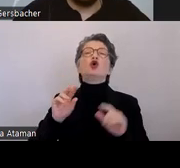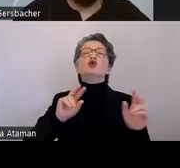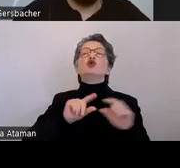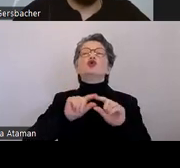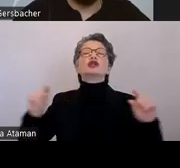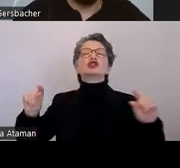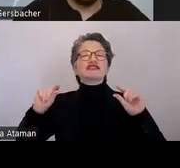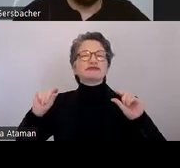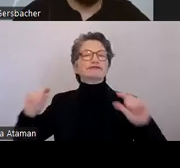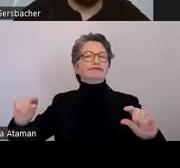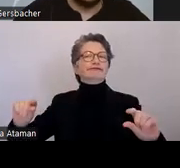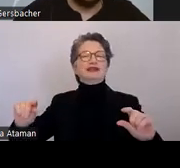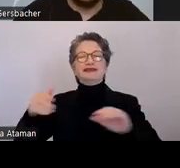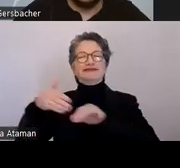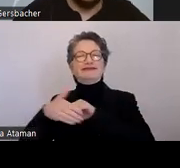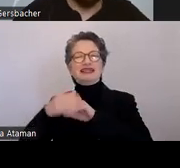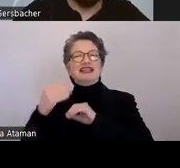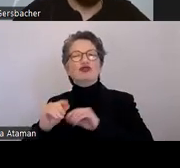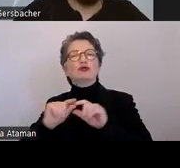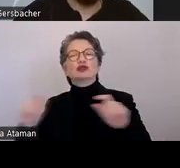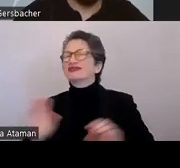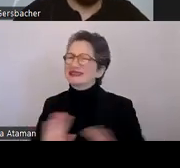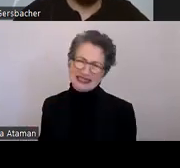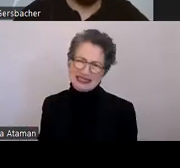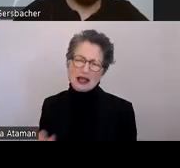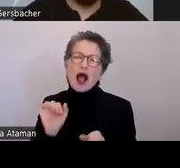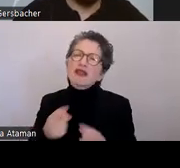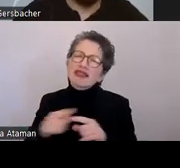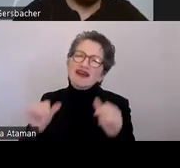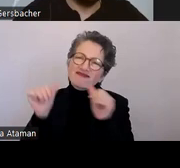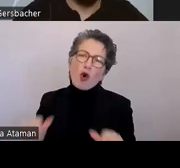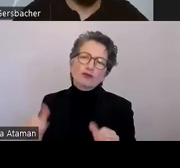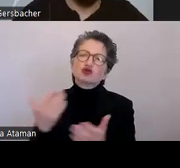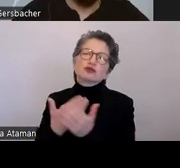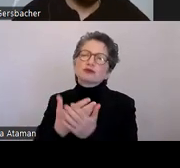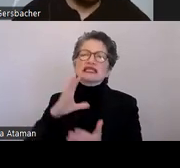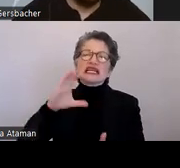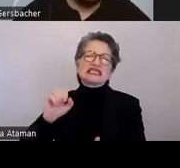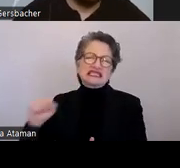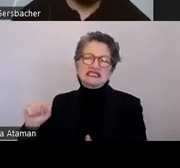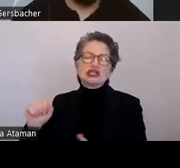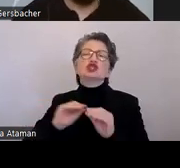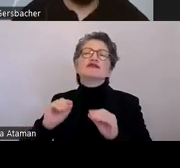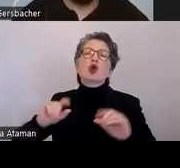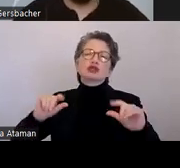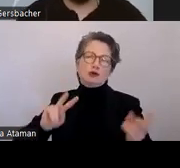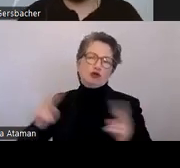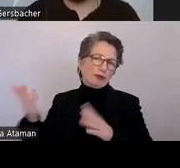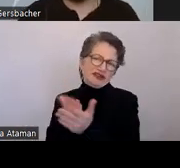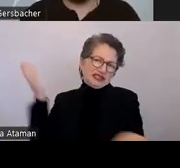sondern dann eben halt irgendwie anders den Text größer machen mit CSS entsprechend, um